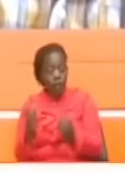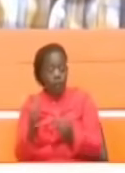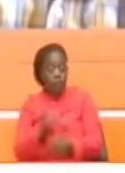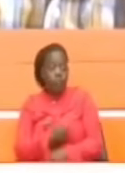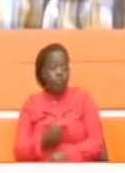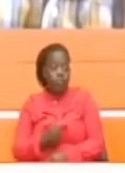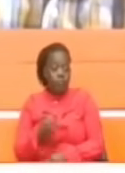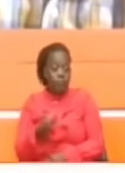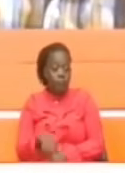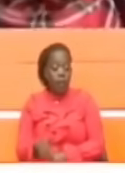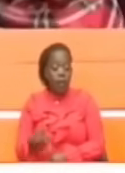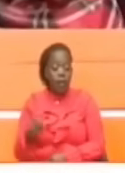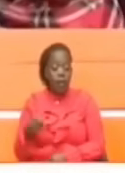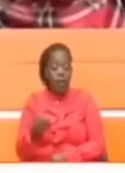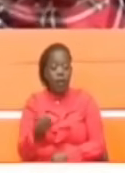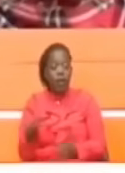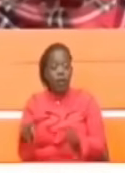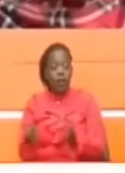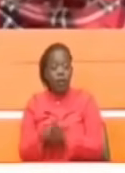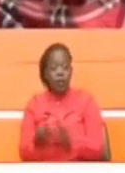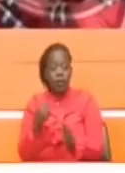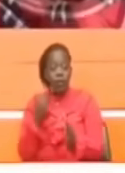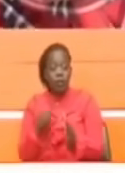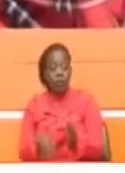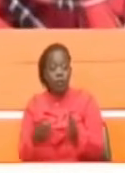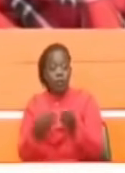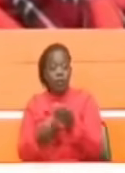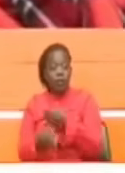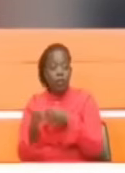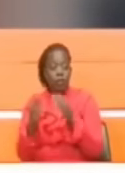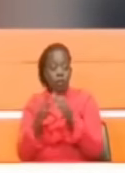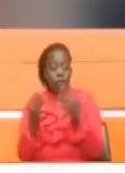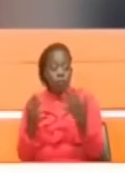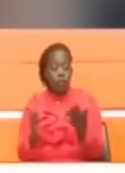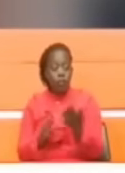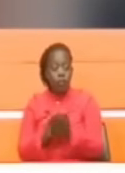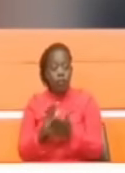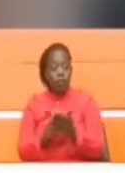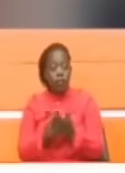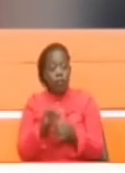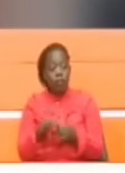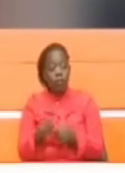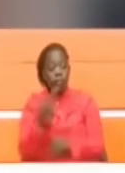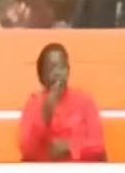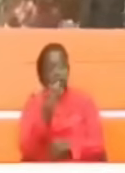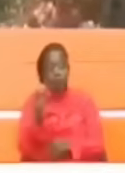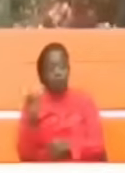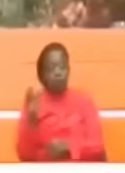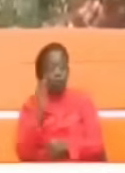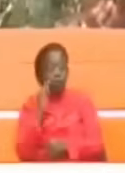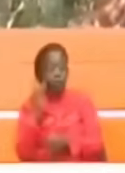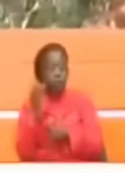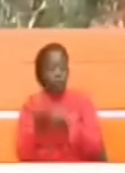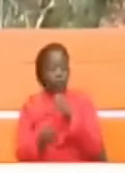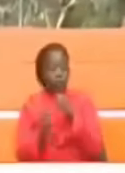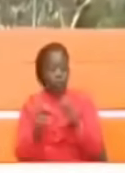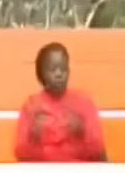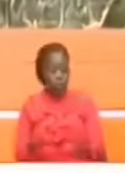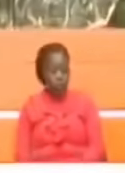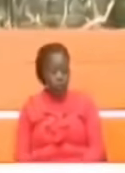we Fatuma Namanda nga balumiriza okutunda ennyumba ye ebalirirwamu obukadde 10 tezinnaggwa. Ezanga